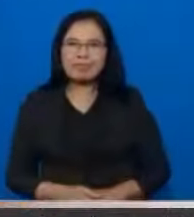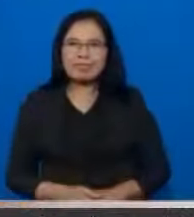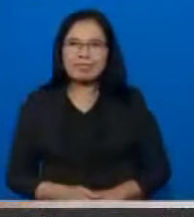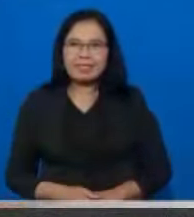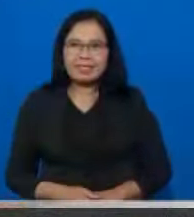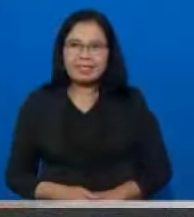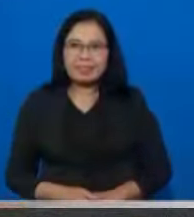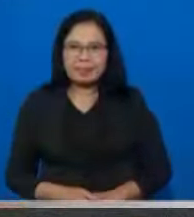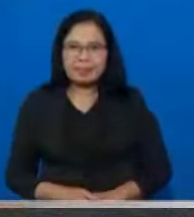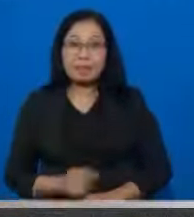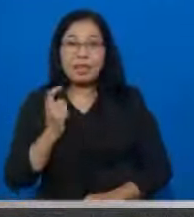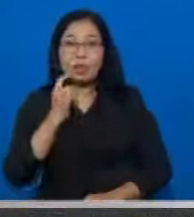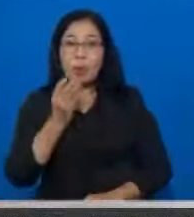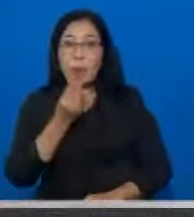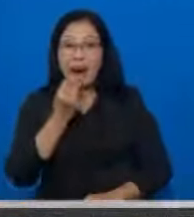Sebelah.